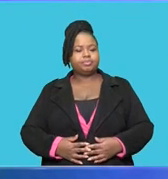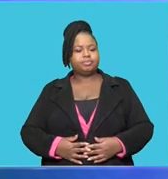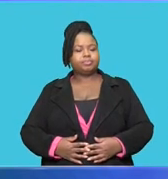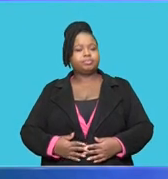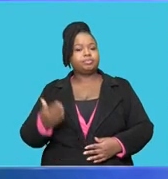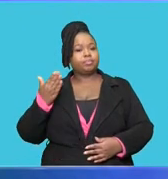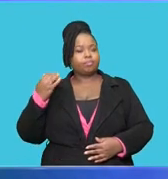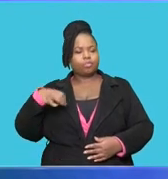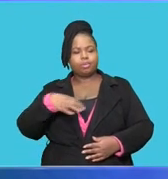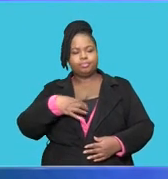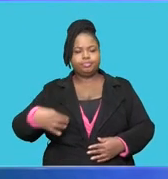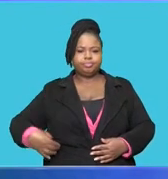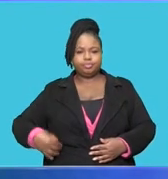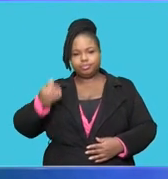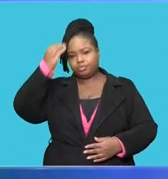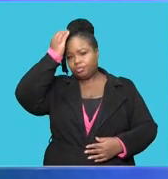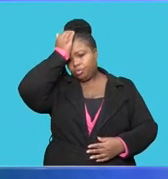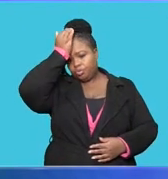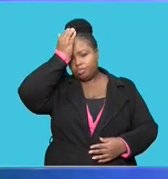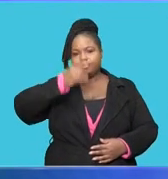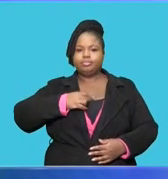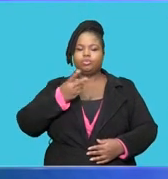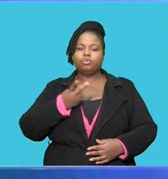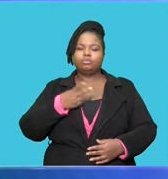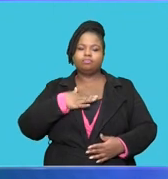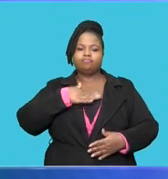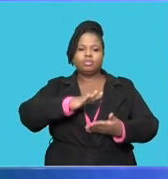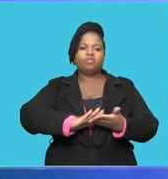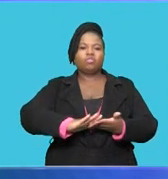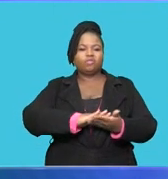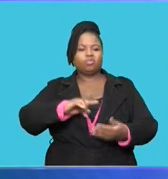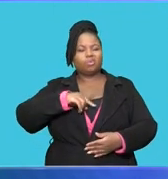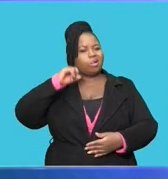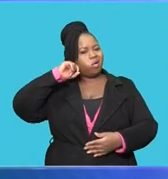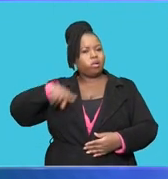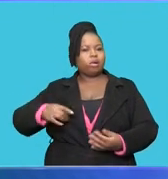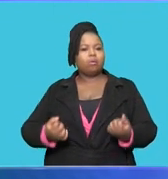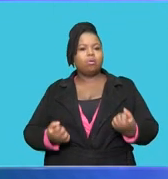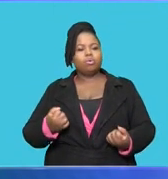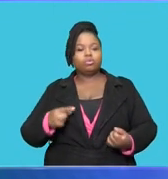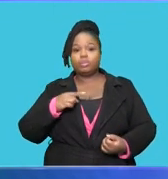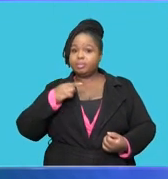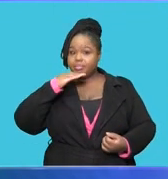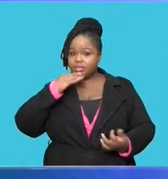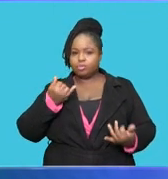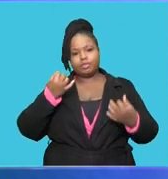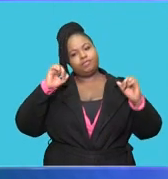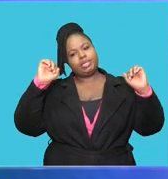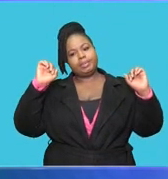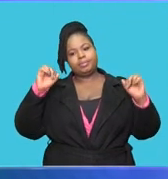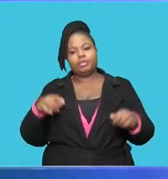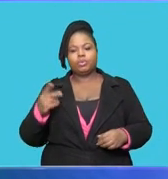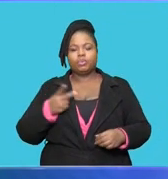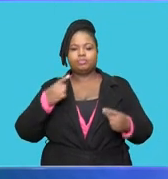Owayesakuba ngumongameli weli uJacob Zuma uxolelwe kwisigwebo sakhe sokudelela inkundla, nto leyo ethetha ukuba ngoku ukhululekile.